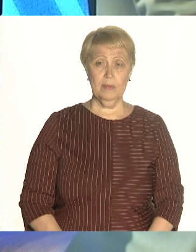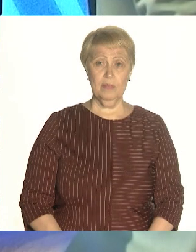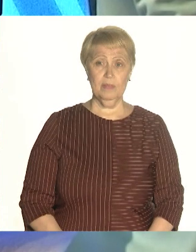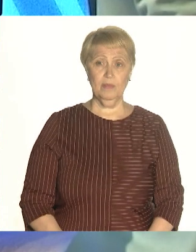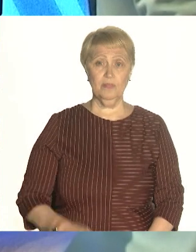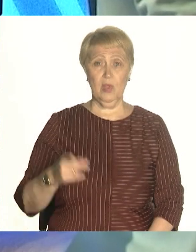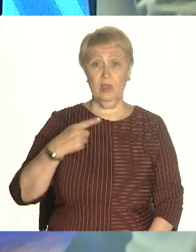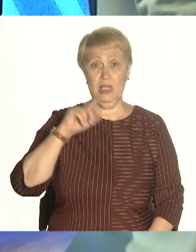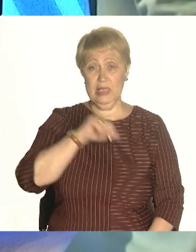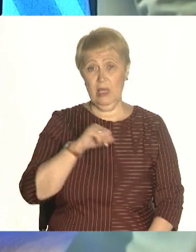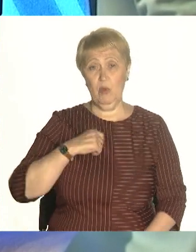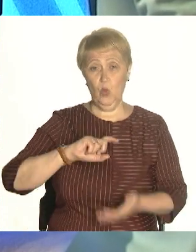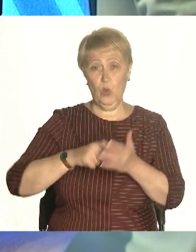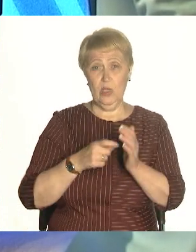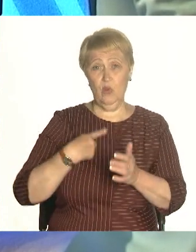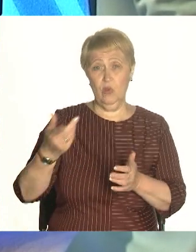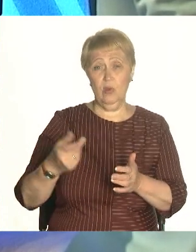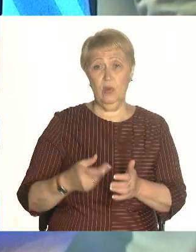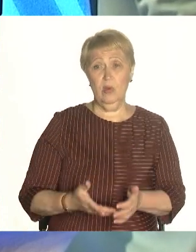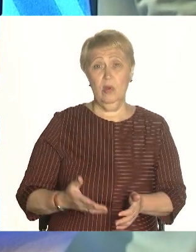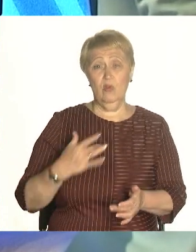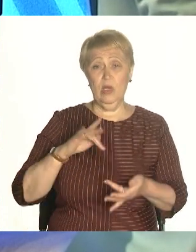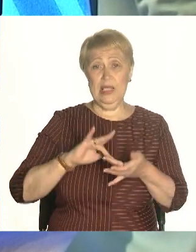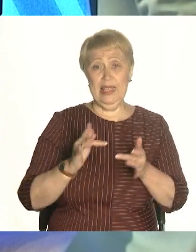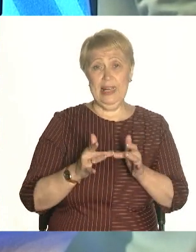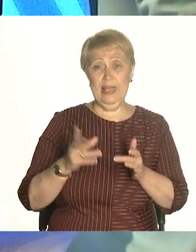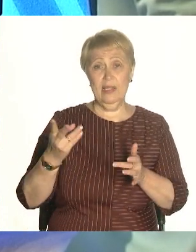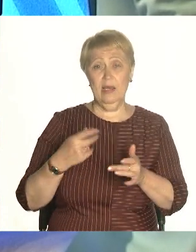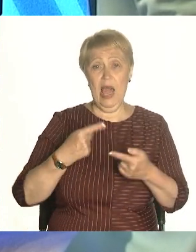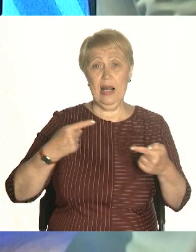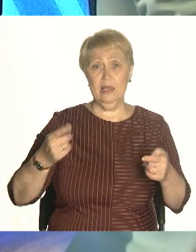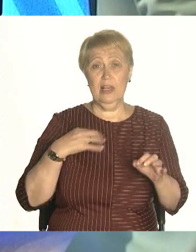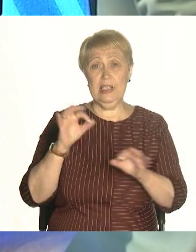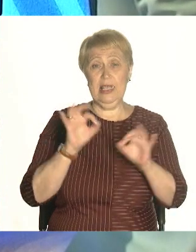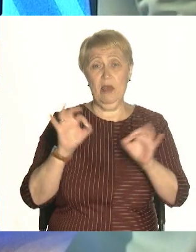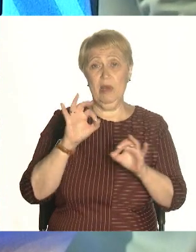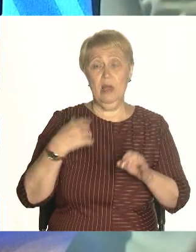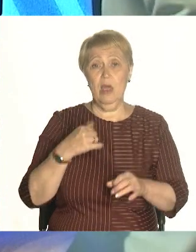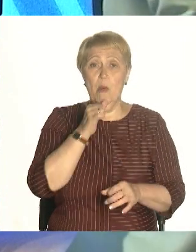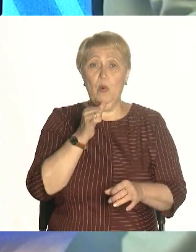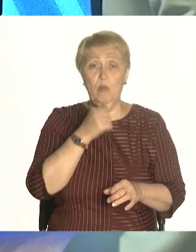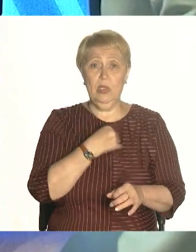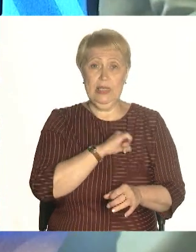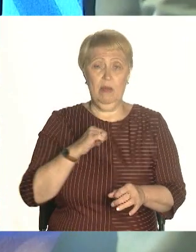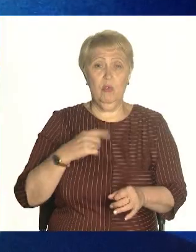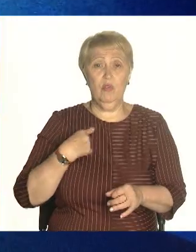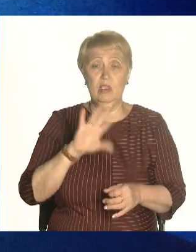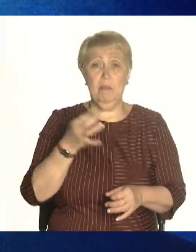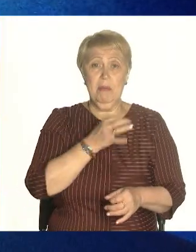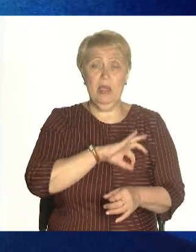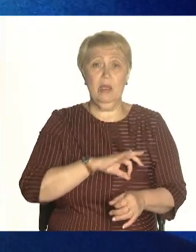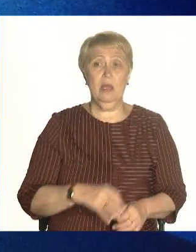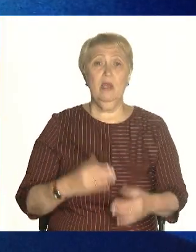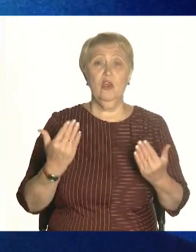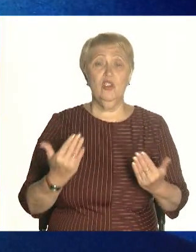они узнают где, зачастую даже и из интернета, да, о схемах мошенничества и начинают просто их применять. Как вы считаете, вот